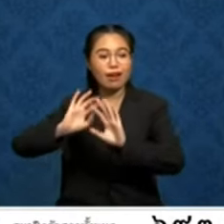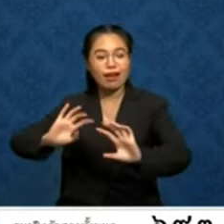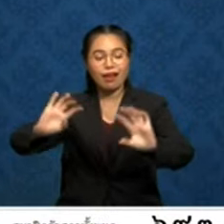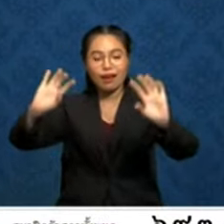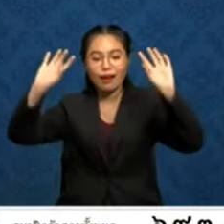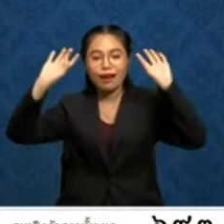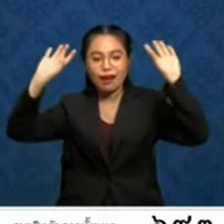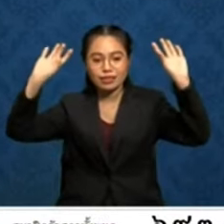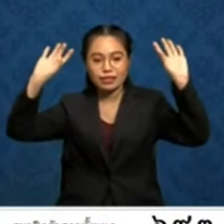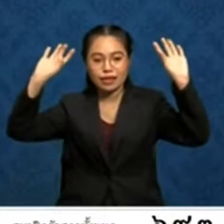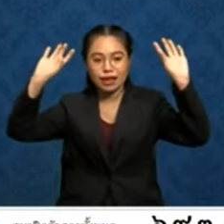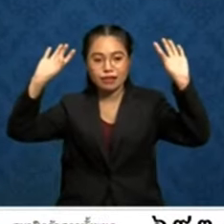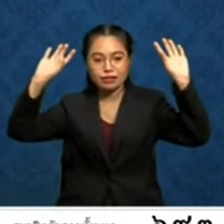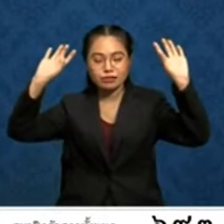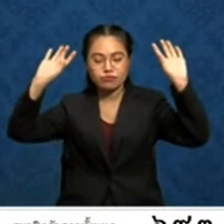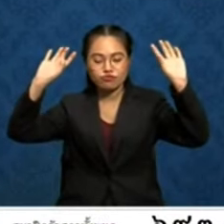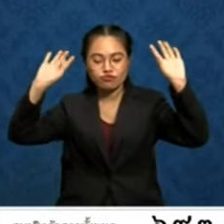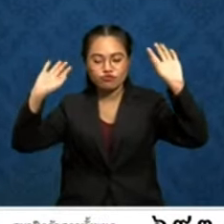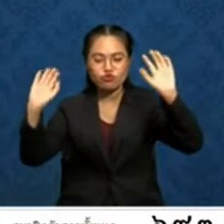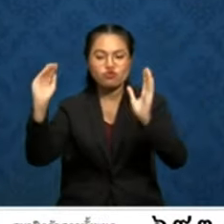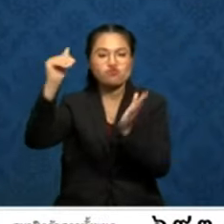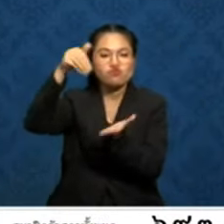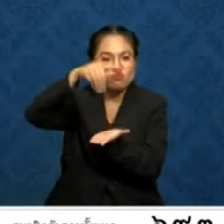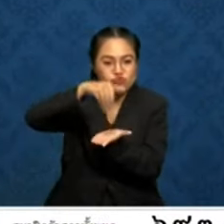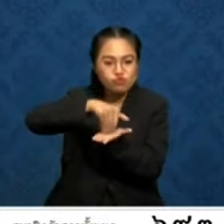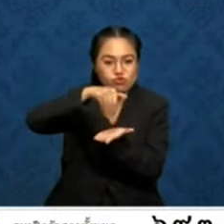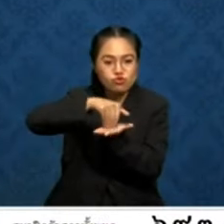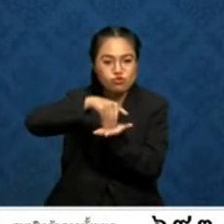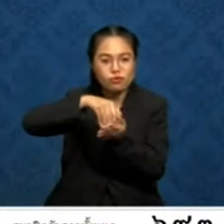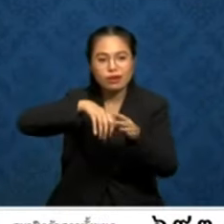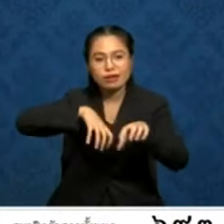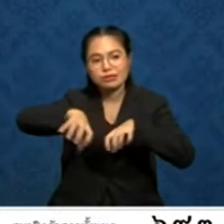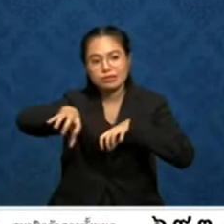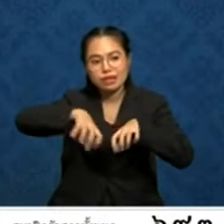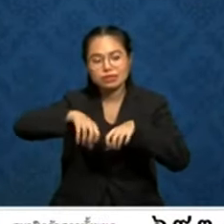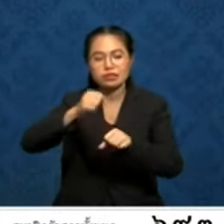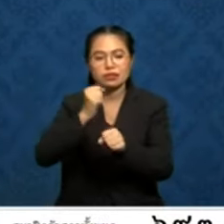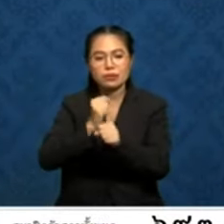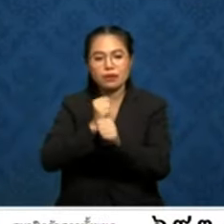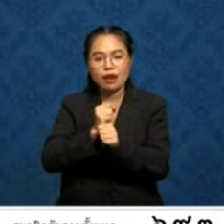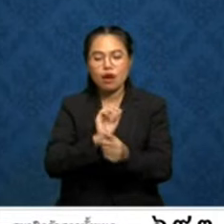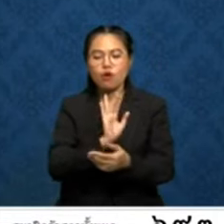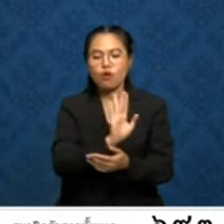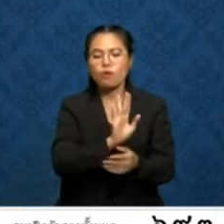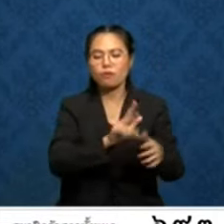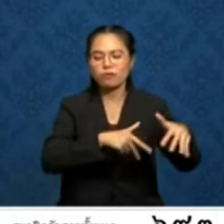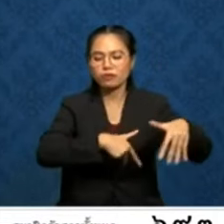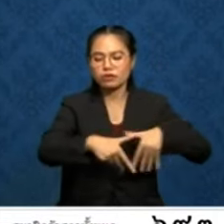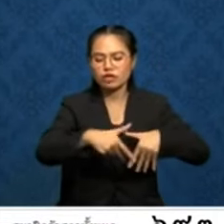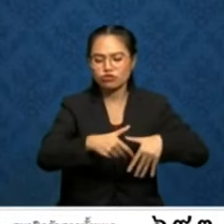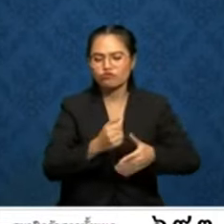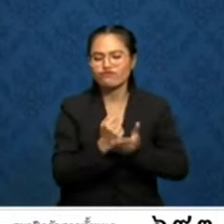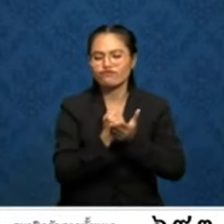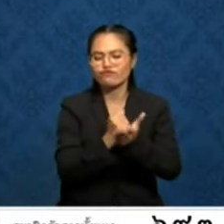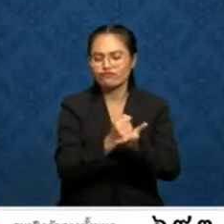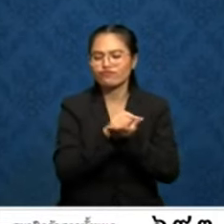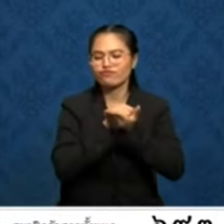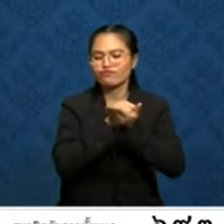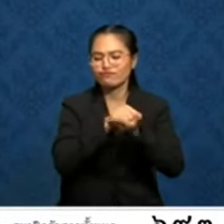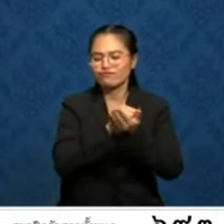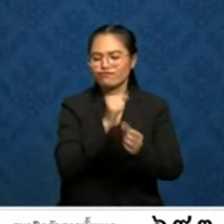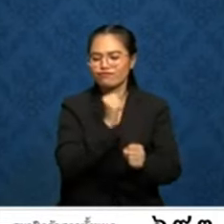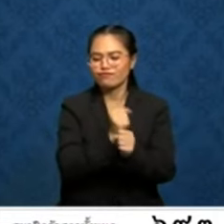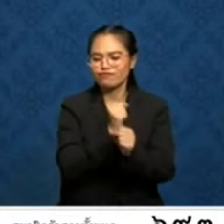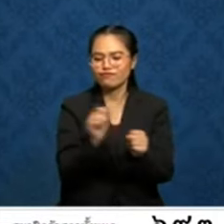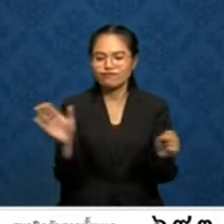ระบบรัฐราชการแบบรวมศูนย์และตอบสนองความต้องการของประชาชนได้ไม่เต็มที่ การทำงานระหว่างหน่วยง